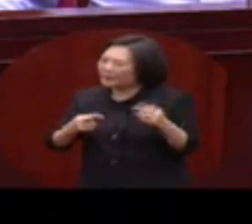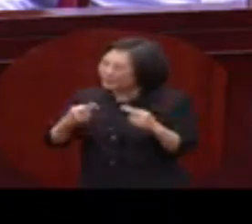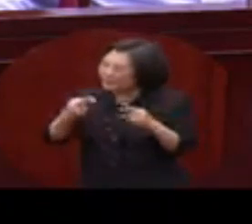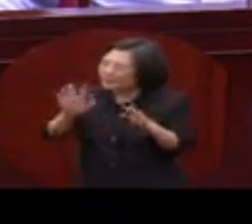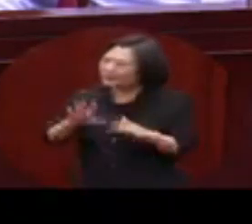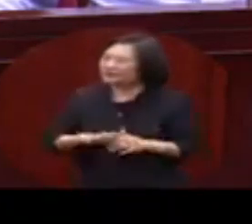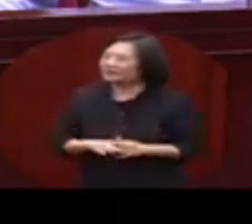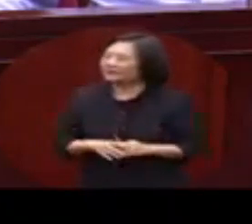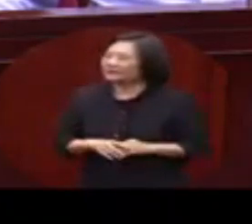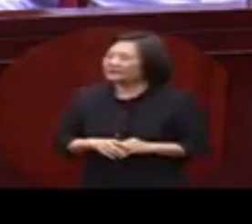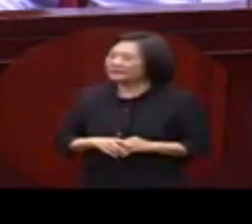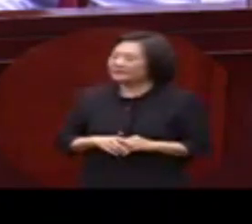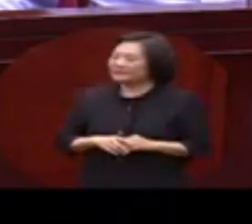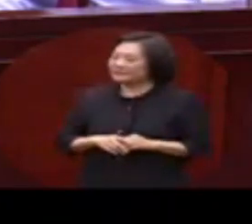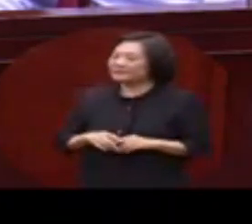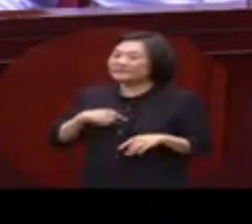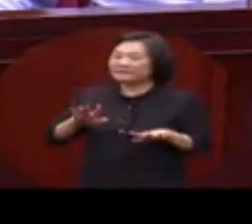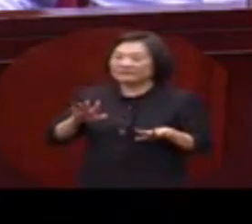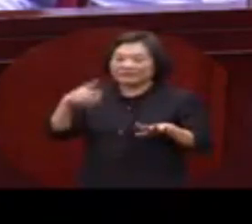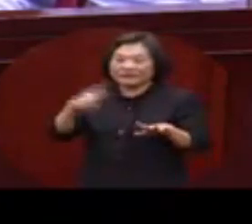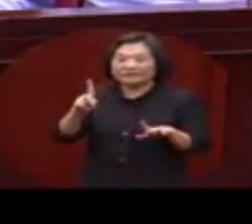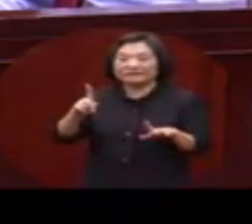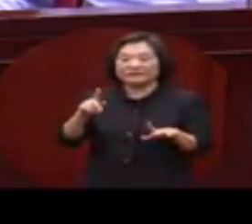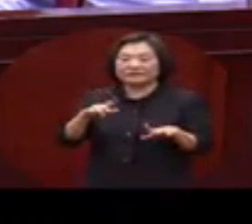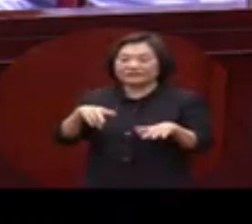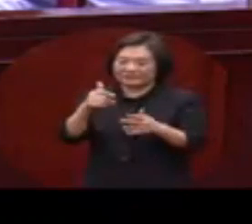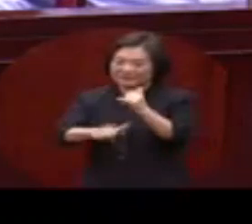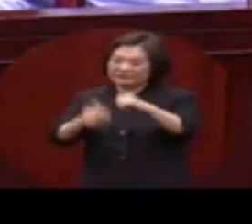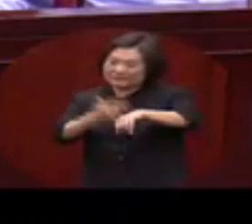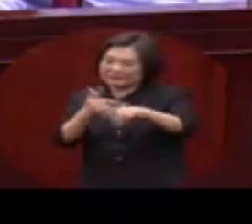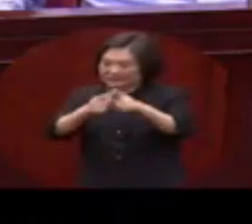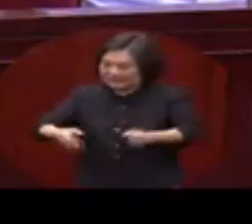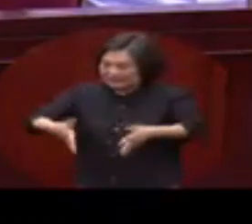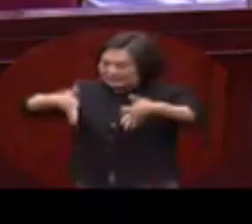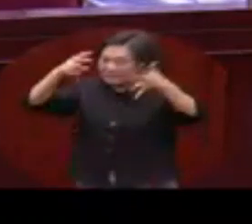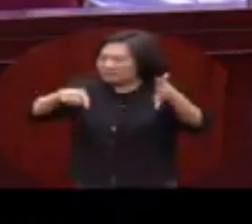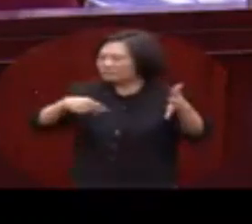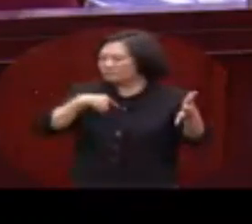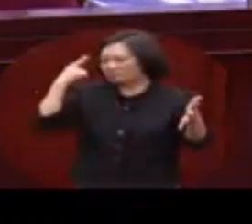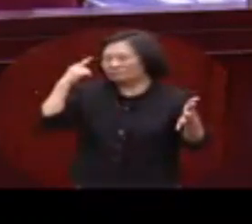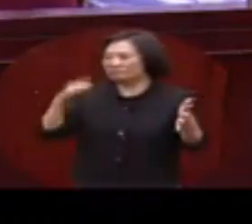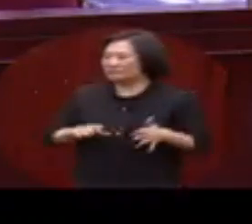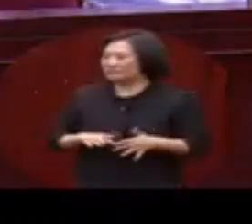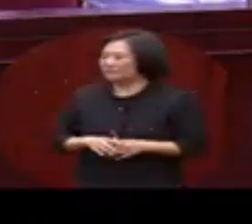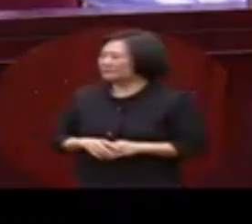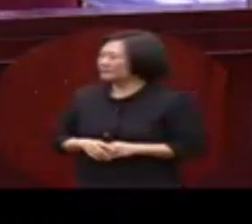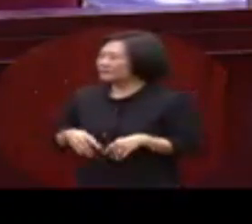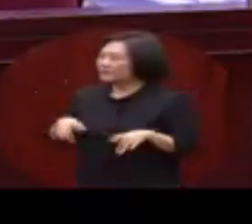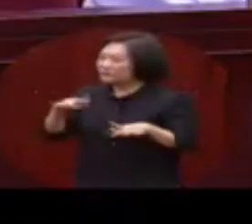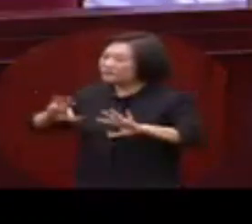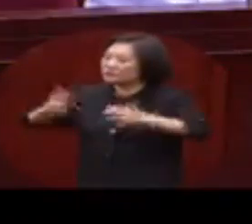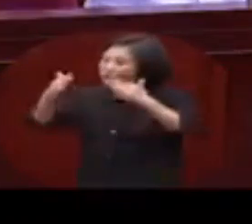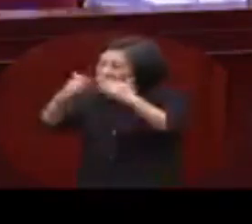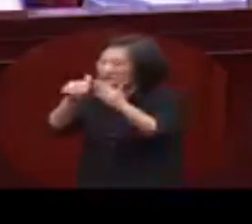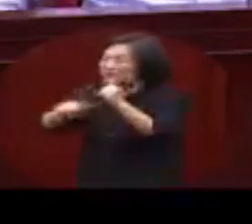我认为这样的哦，我们为什么对忠孝园区那个生技大楼很注意呢？因为从中研院、国家生技园